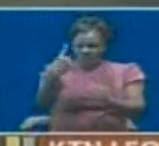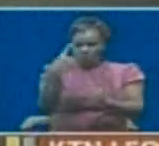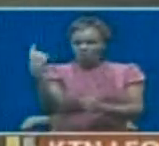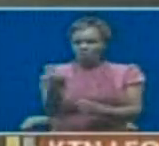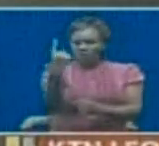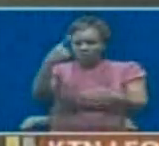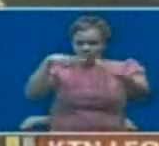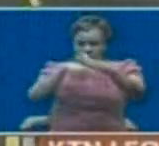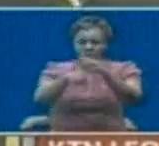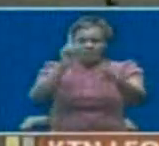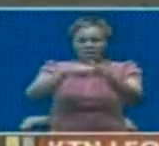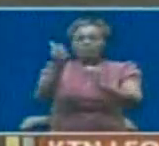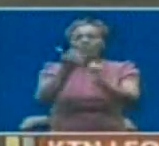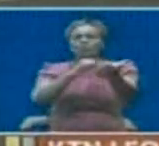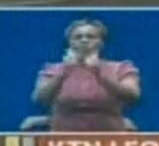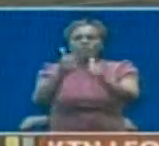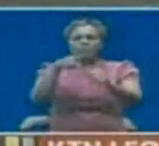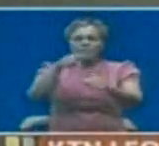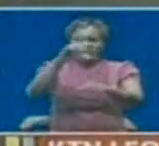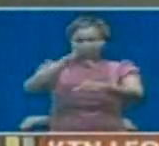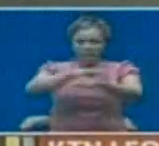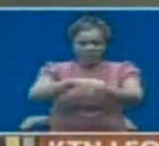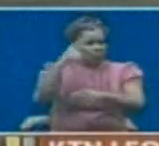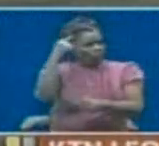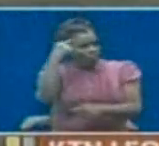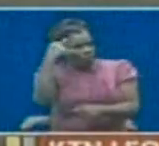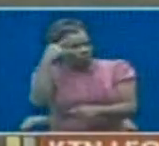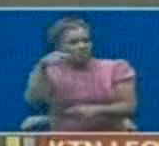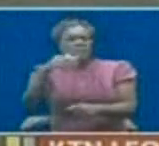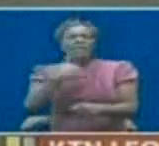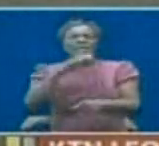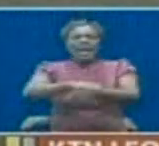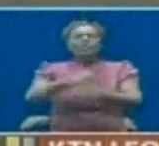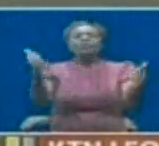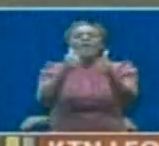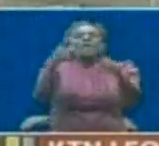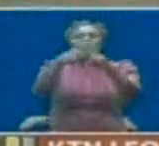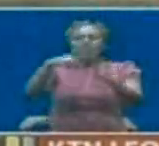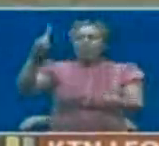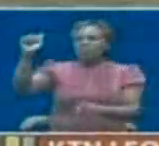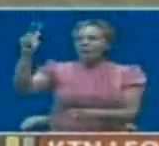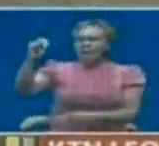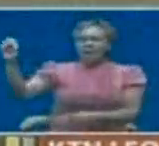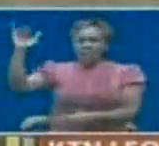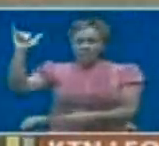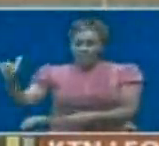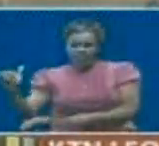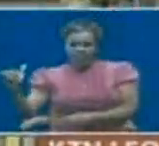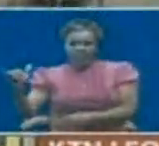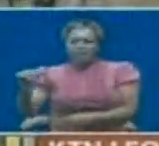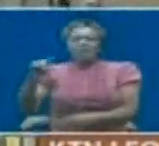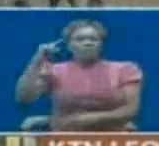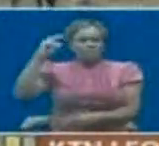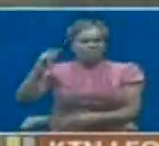kipekee kwenye mechi hiyo kupitia kichwa baada ya kuandaliwa pasi safi kabisa kutoka kwa Danny Sserunkuma. Klabu ya